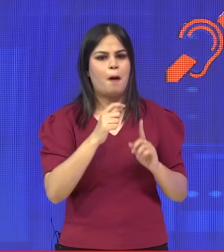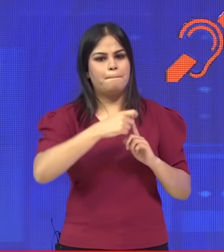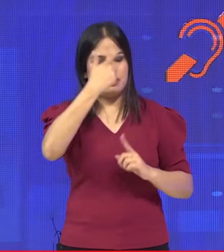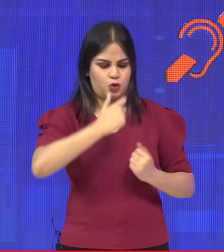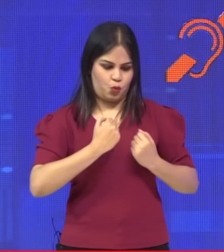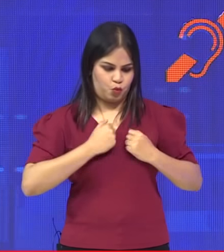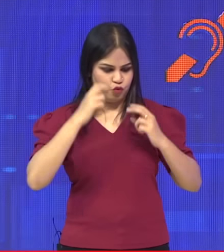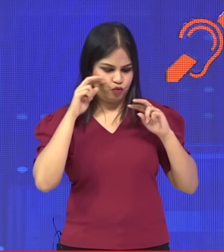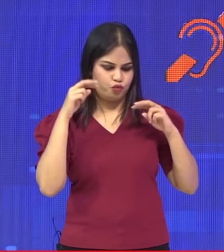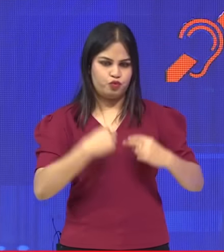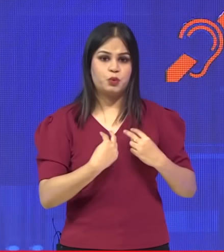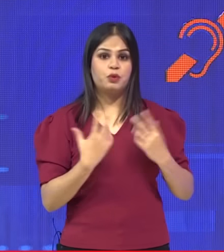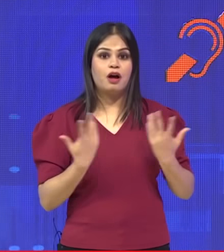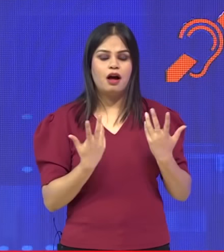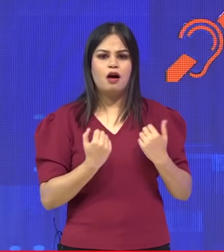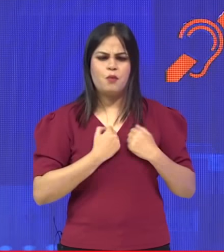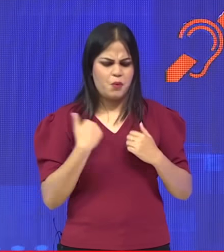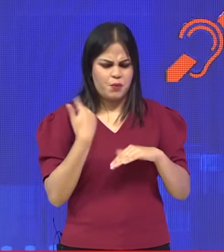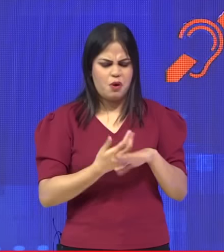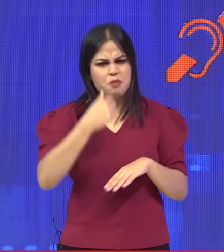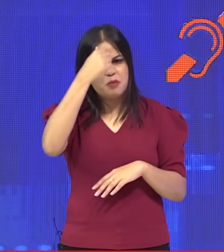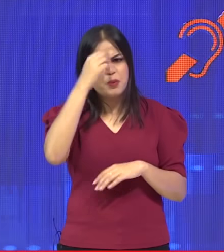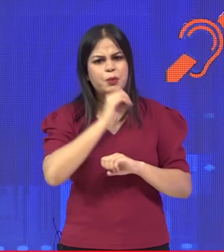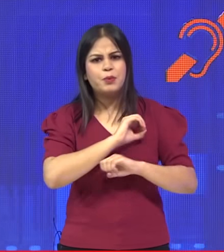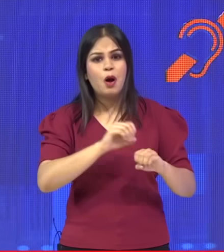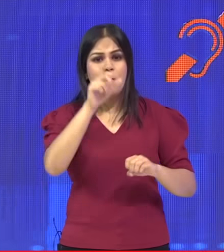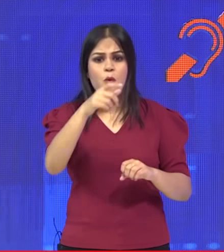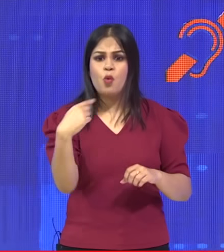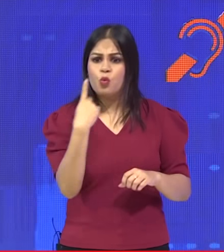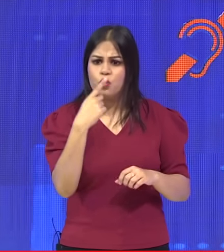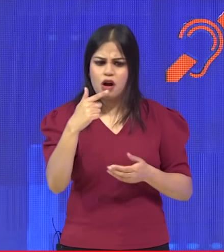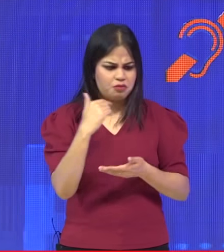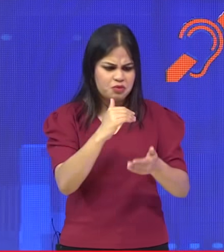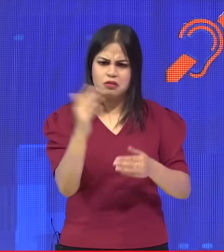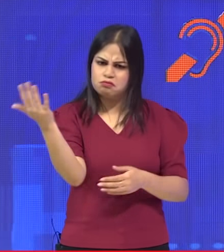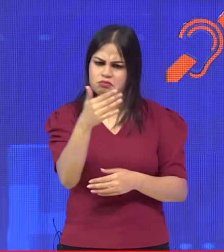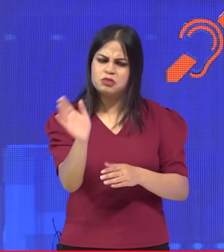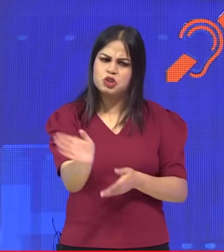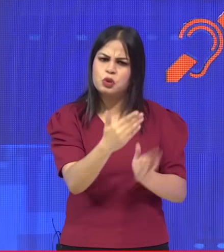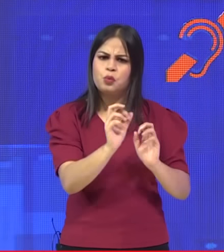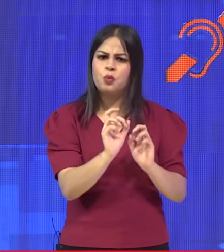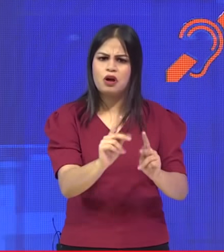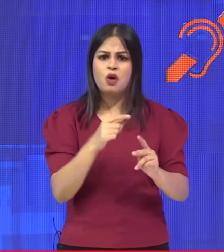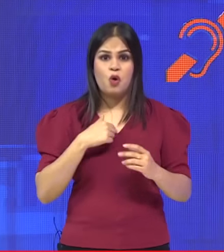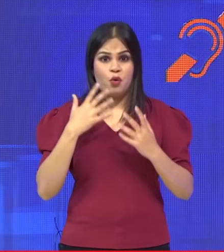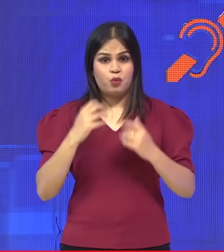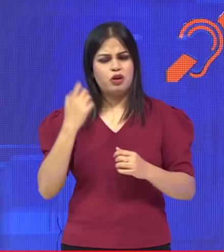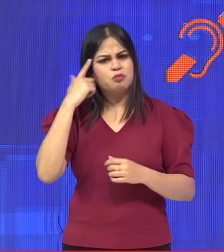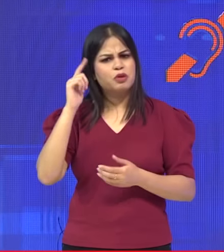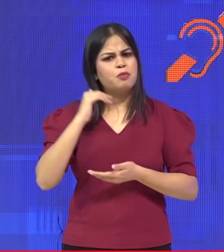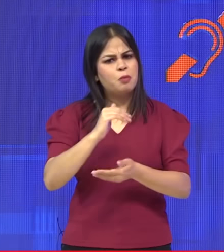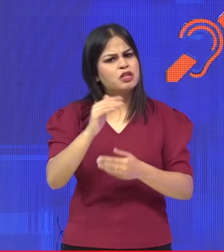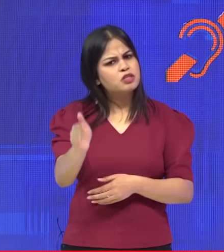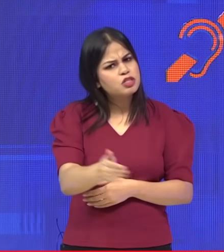व्यू है आई हैव नो प्रॉब्लम पीपल बाय पर व्हाट फंक्शंस मैं तो चाहता हूं मैं तो चाहता हूं की जाए